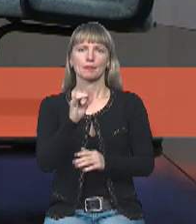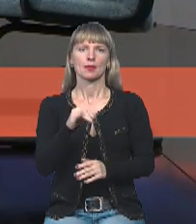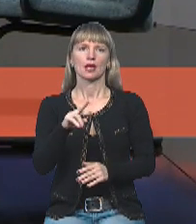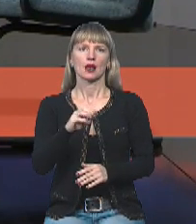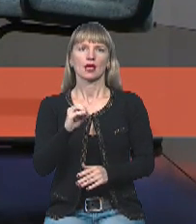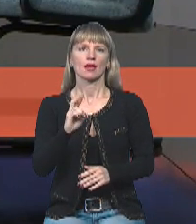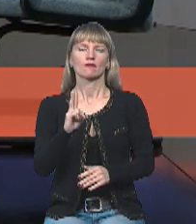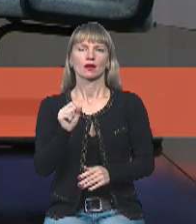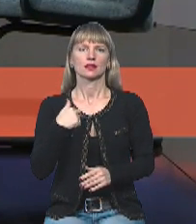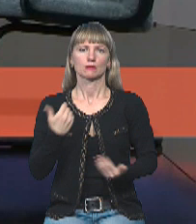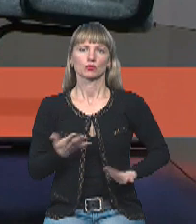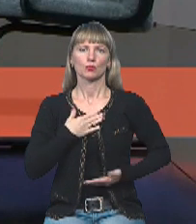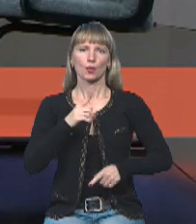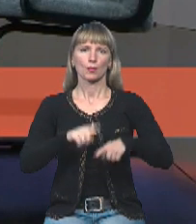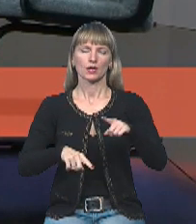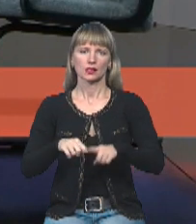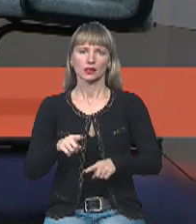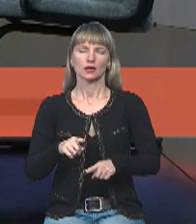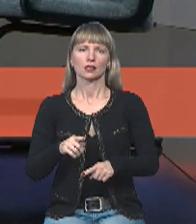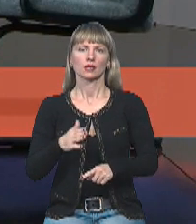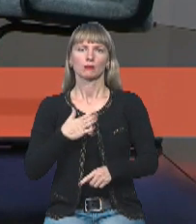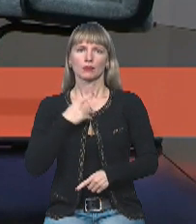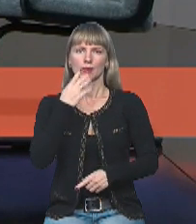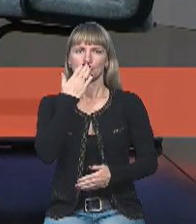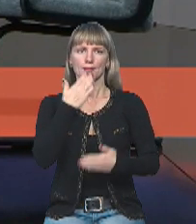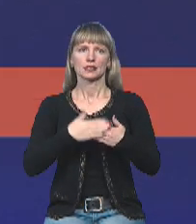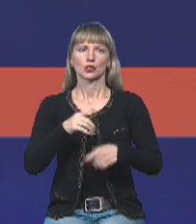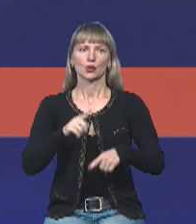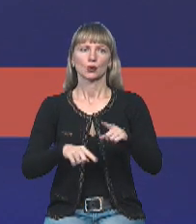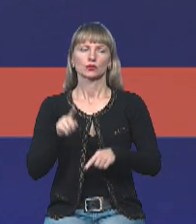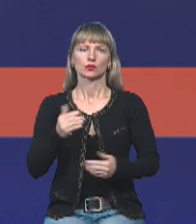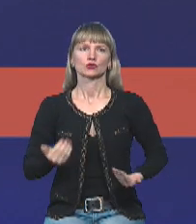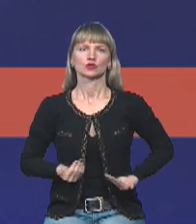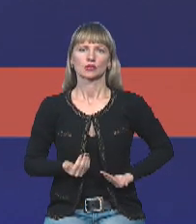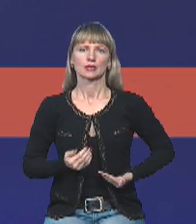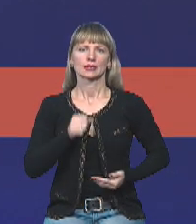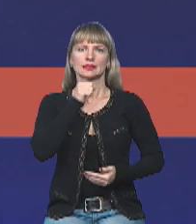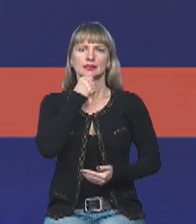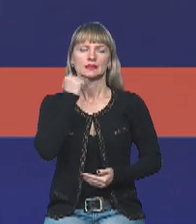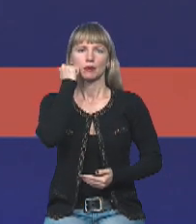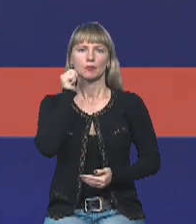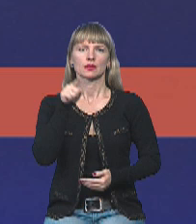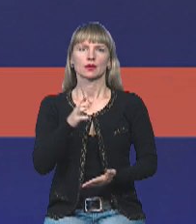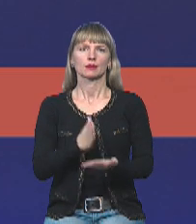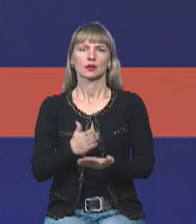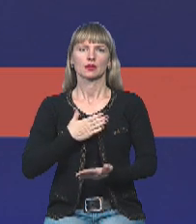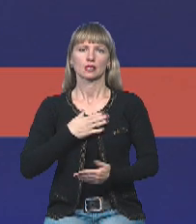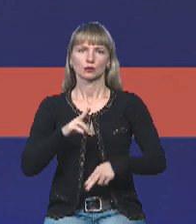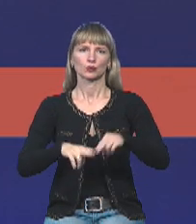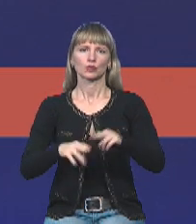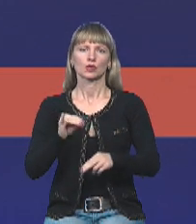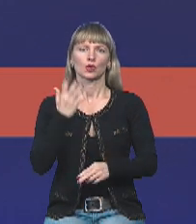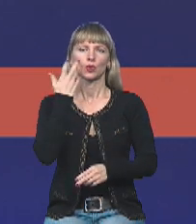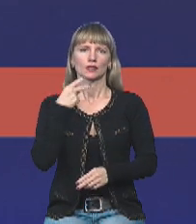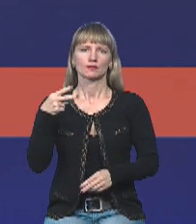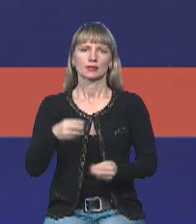там живуть наразі мої батьки, мої близькі родичі, там жили дід з бабою, там знаходяться наші будівлі. І коли